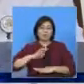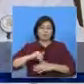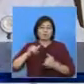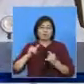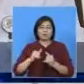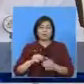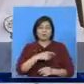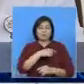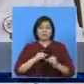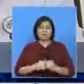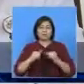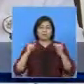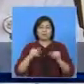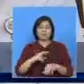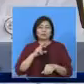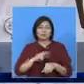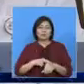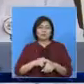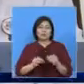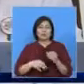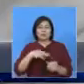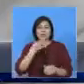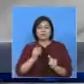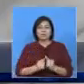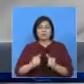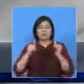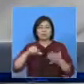және қазақстандық дәрігерлердің кәсібилігін артуына өз